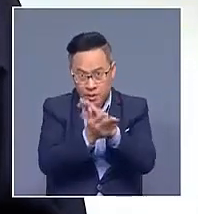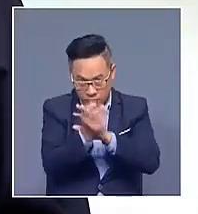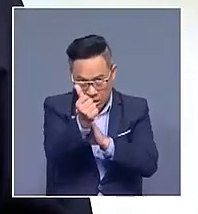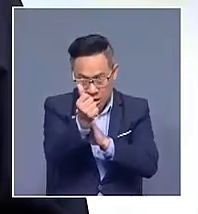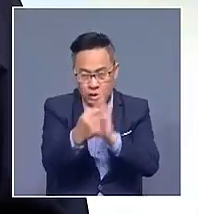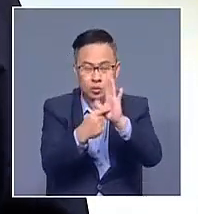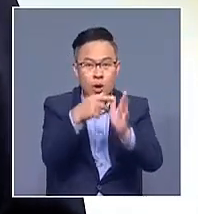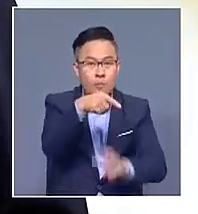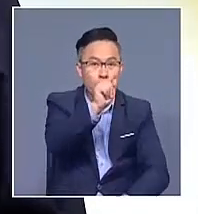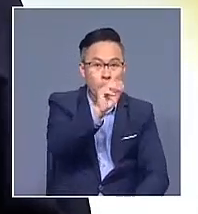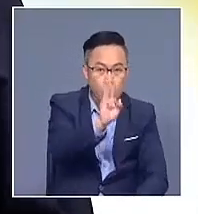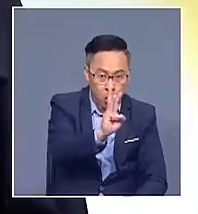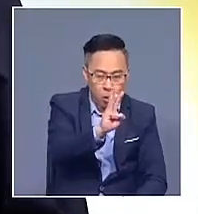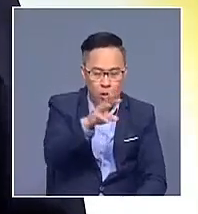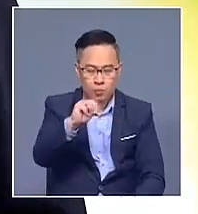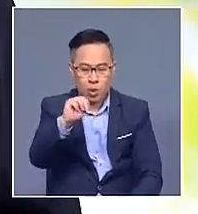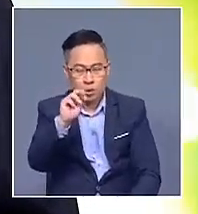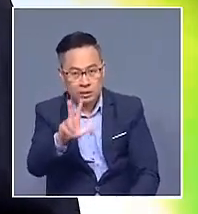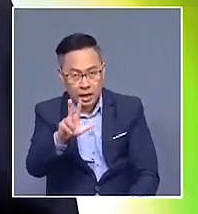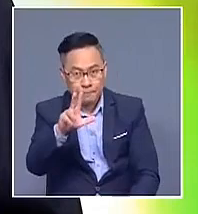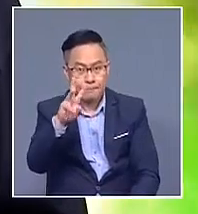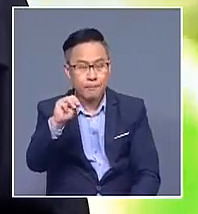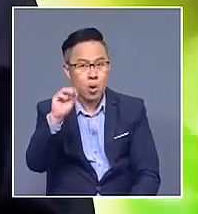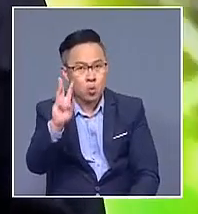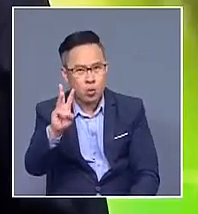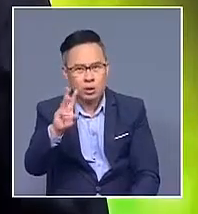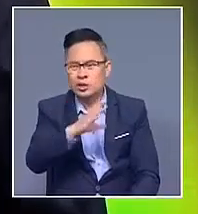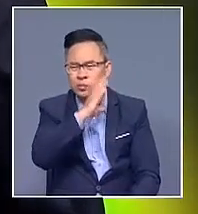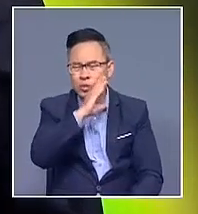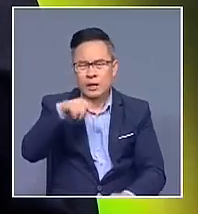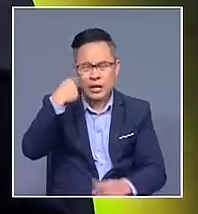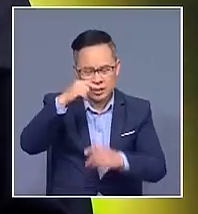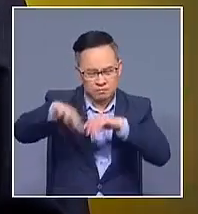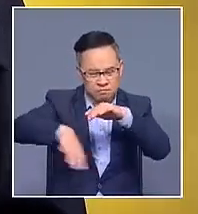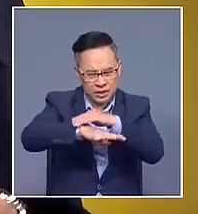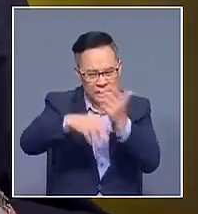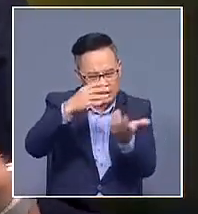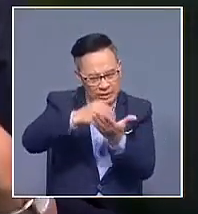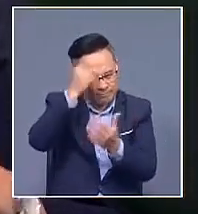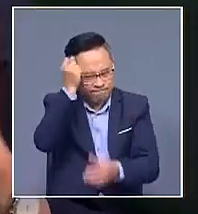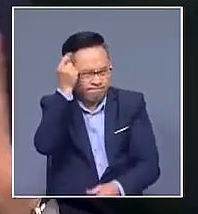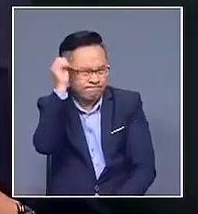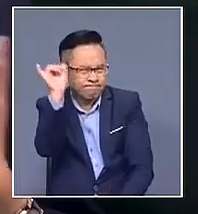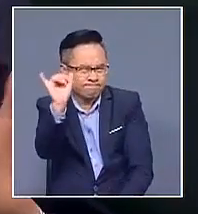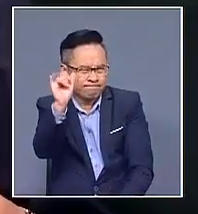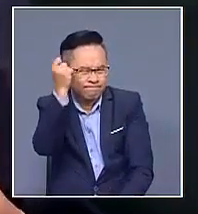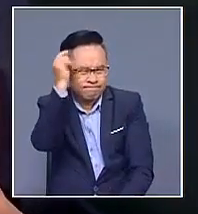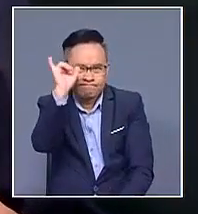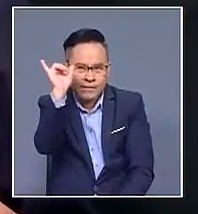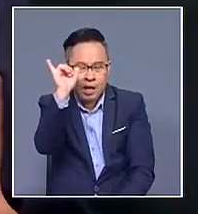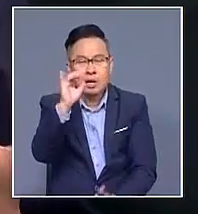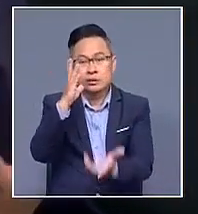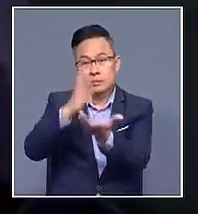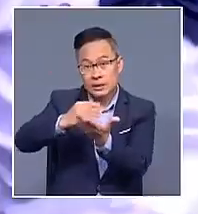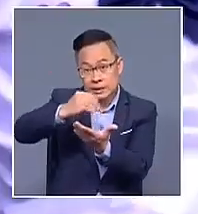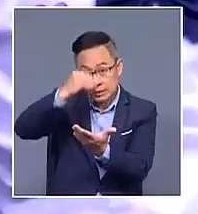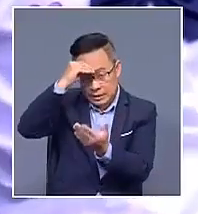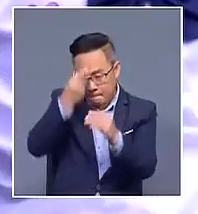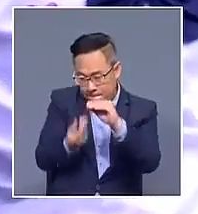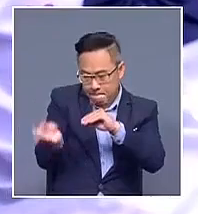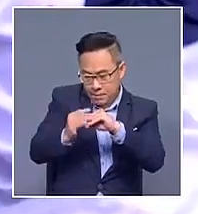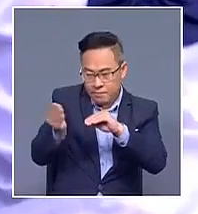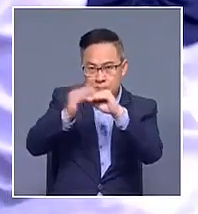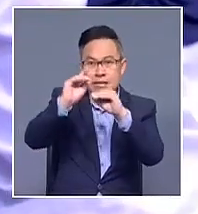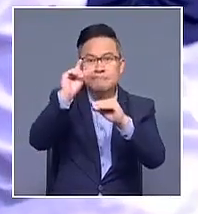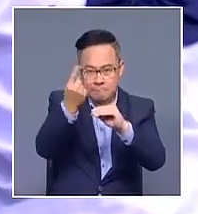ช่วงป.6ม.3 แล้วก็ม.6 เนี่ยใครที่พื้นฐานไม่ดีเนี่ยก็สามารถแบบเรียนเสริมปู